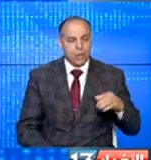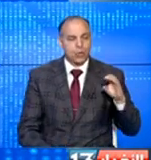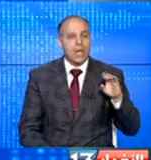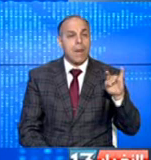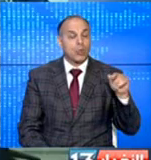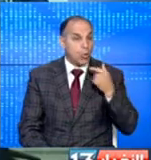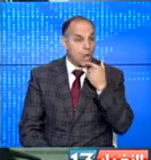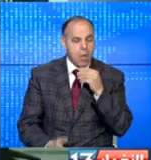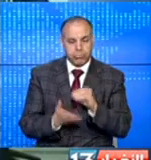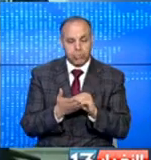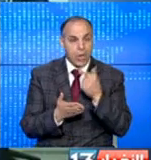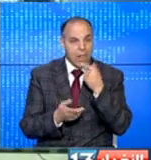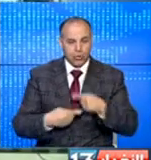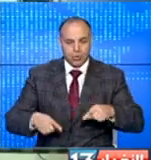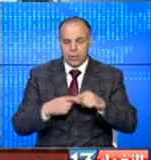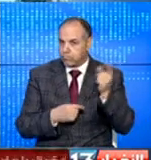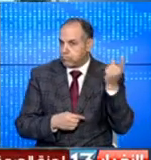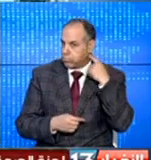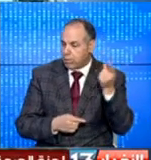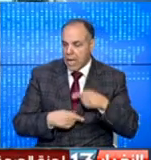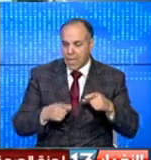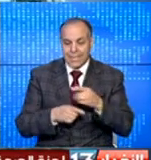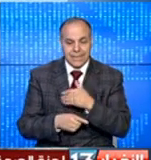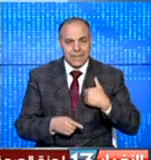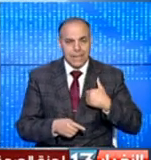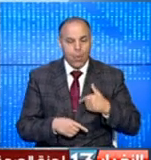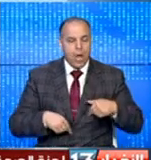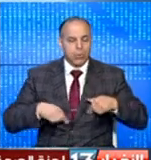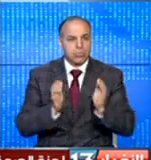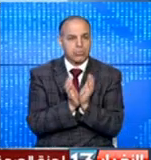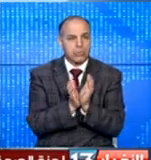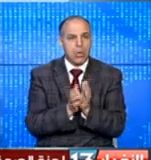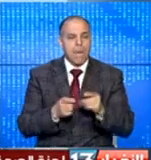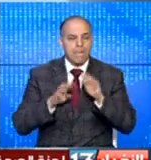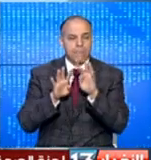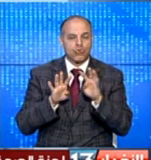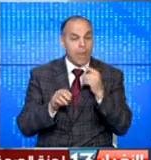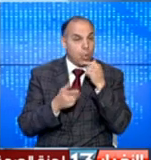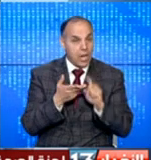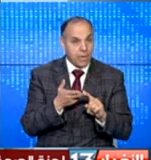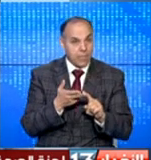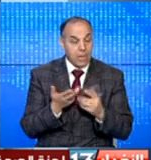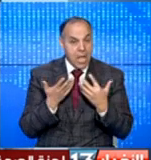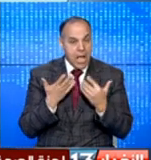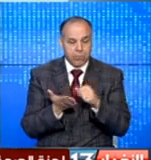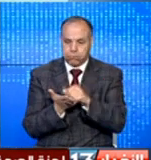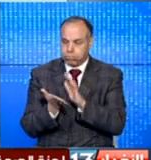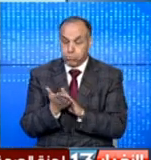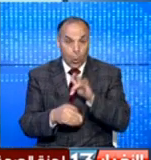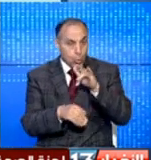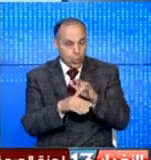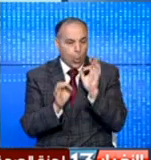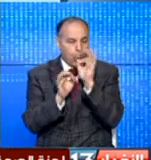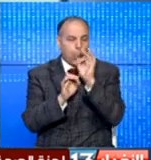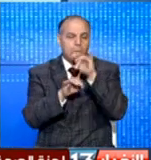حمودة، مضيفا خلال جلسة استماع بلجنة الصحة والشؤون الاجتماعية بمجلس نواب الشعب أنه لم تسجل حتى الآن